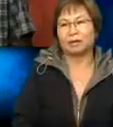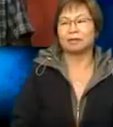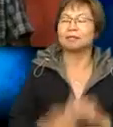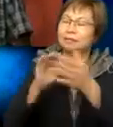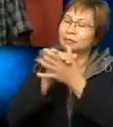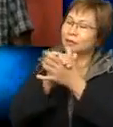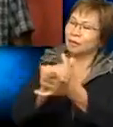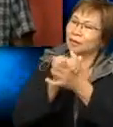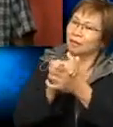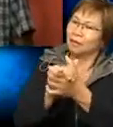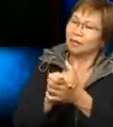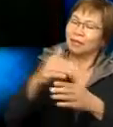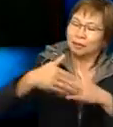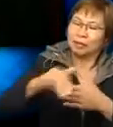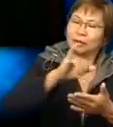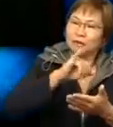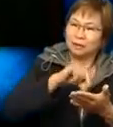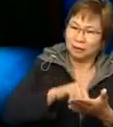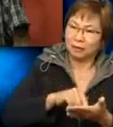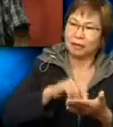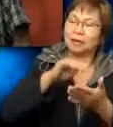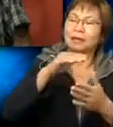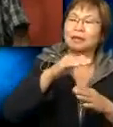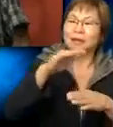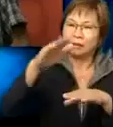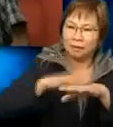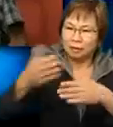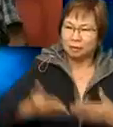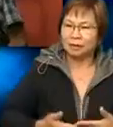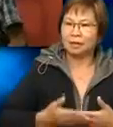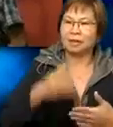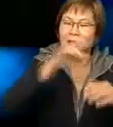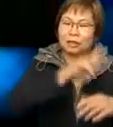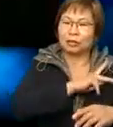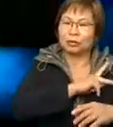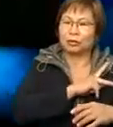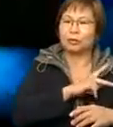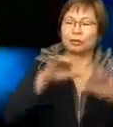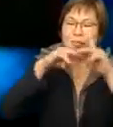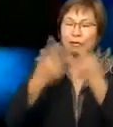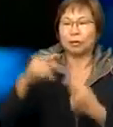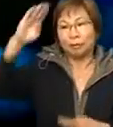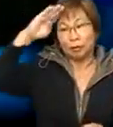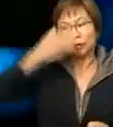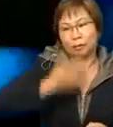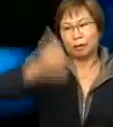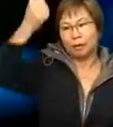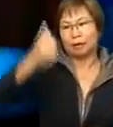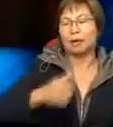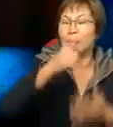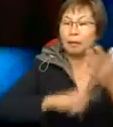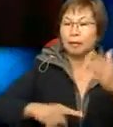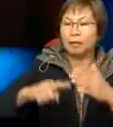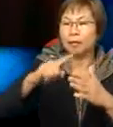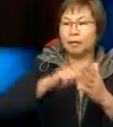Tahniah Vanessa. Lepas ni bolehlah ajar saya menjadi ketua pasukan pengangkat yang terbaik, ya? Boleh. Apa salahnya? Apakah